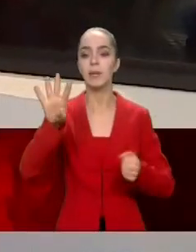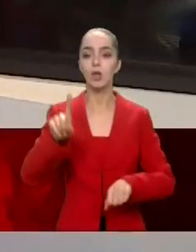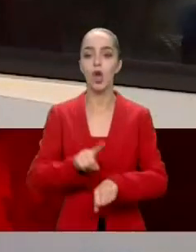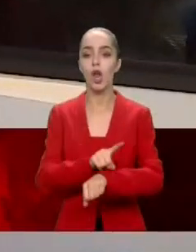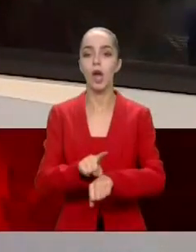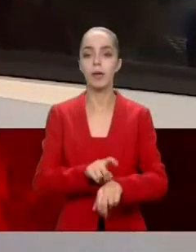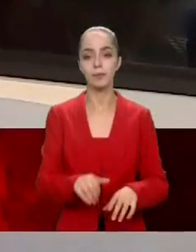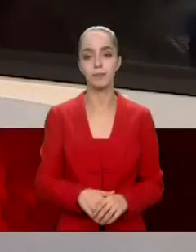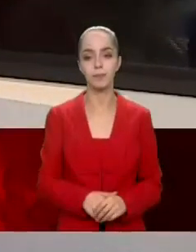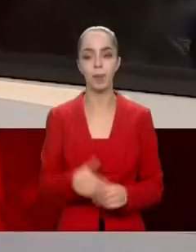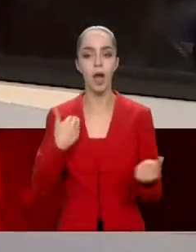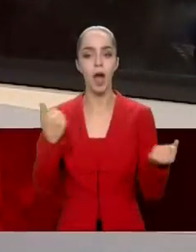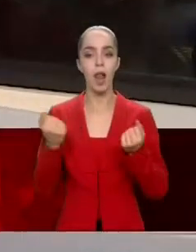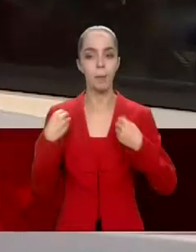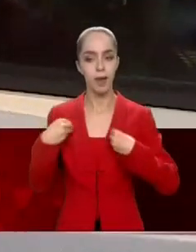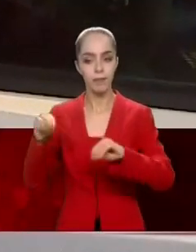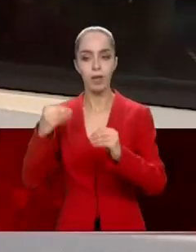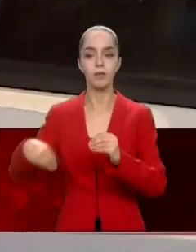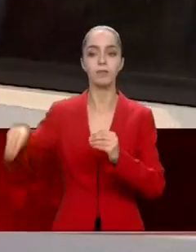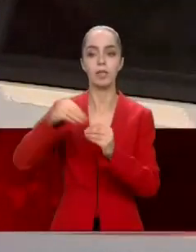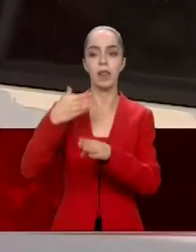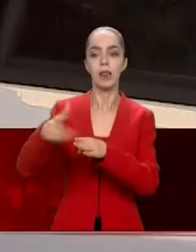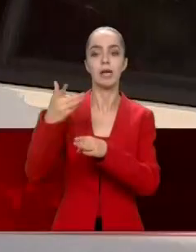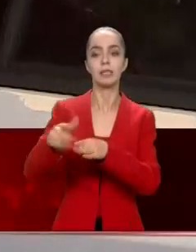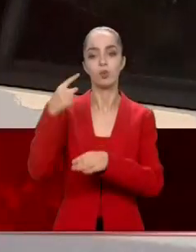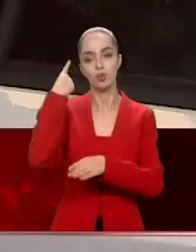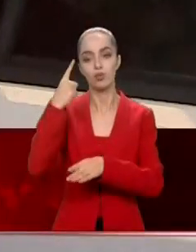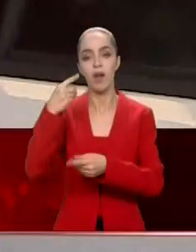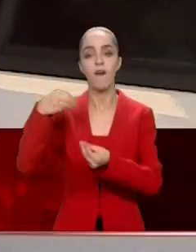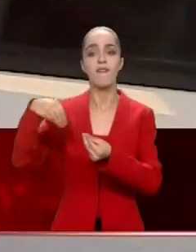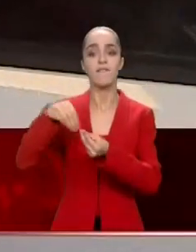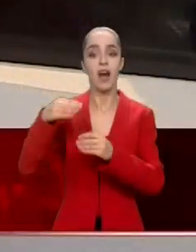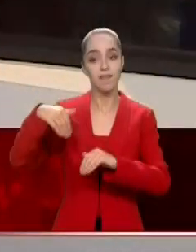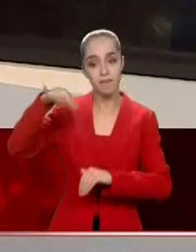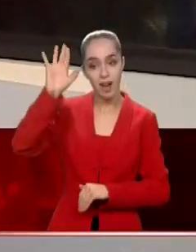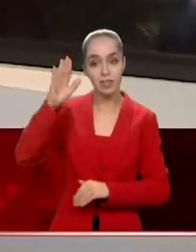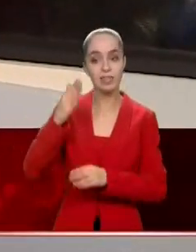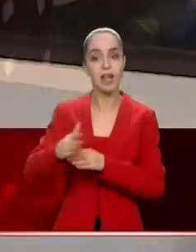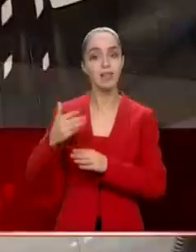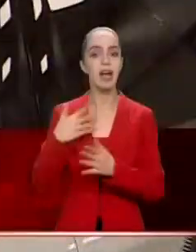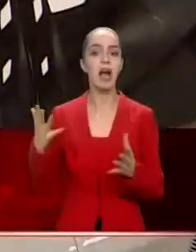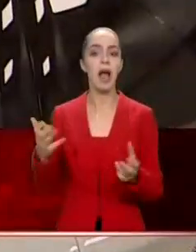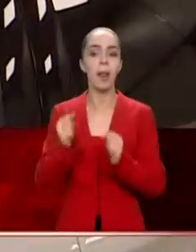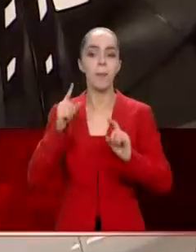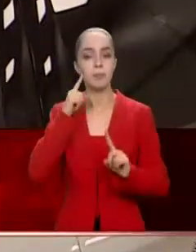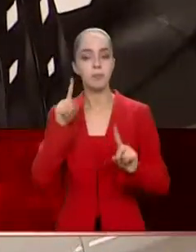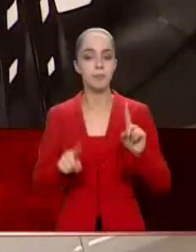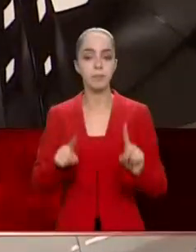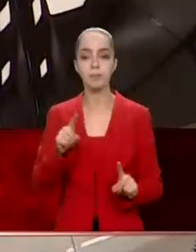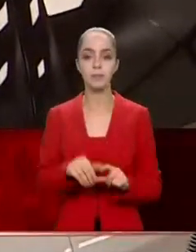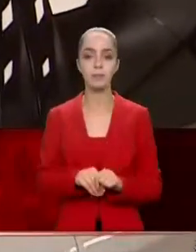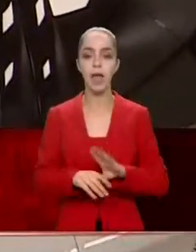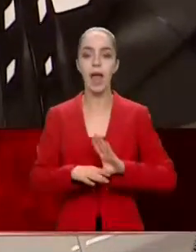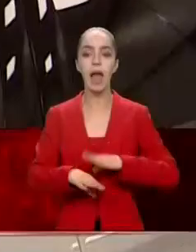üstünü tamamlayacağım. O yüzden. Üstünü taksit mi düşünüyorsunuz yoksa? Faiz çok olursa taksidi düşünmem tabii. İkinci el aracımızı